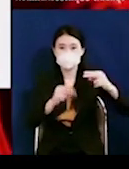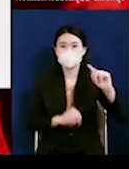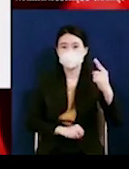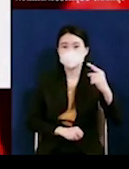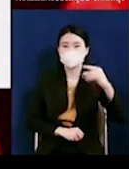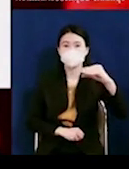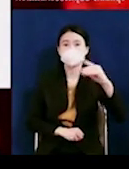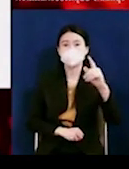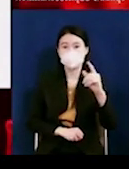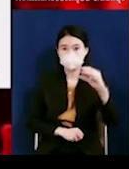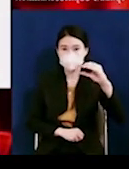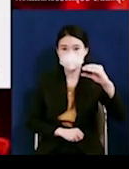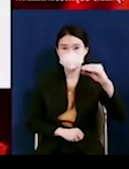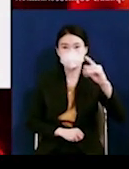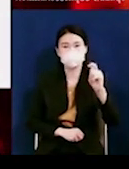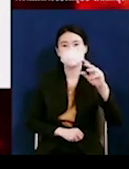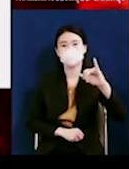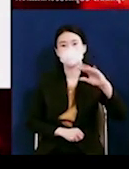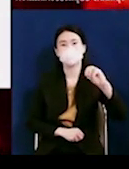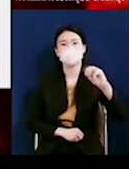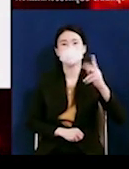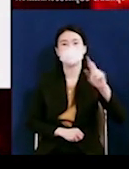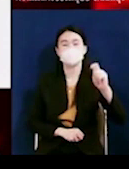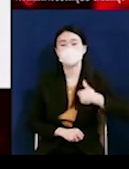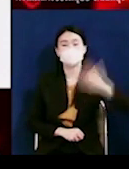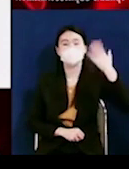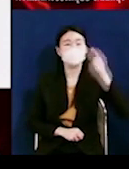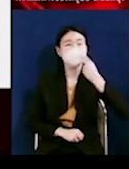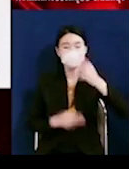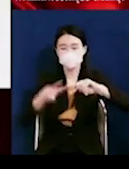ากแลบเบื้องต้นนะคะว่าเดินทางมาจากคองโกเดี๋ยวไปฟังเสียงคุณหมอสุภกิจเลยค่ะ